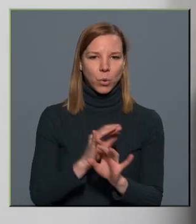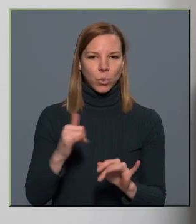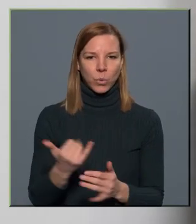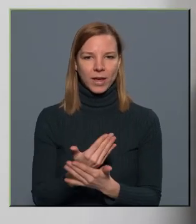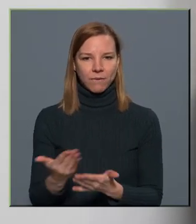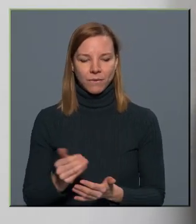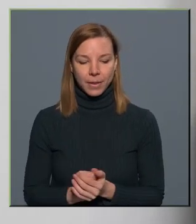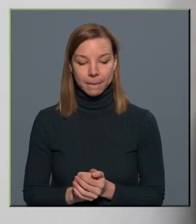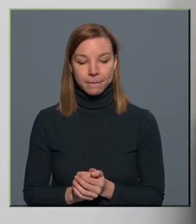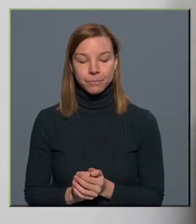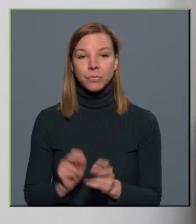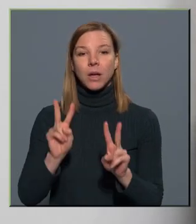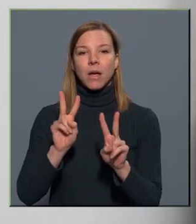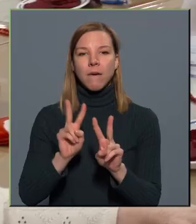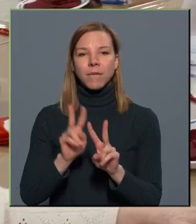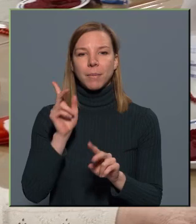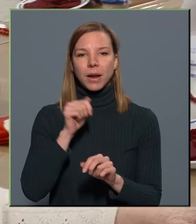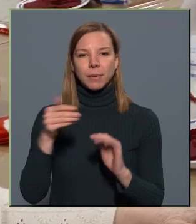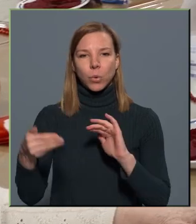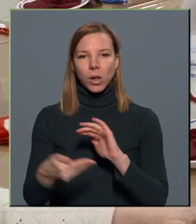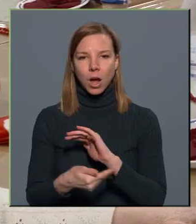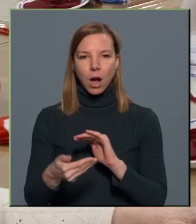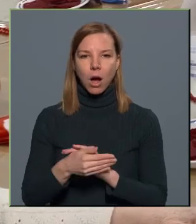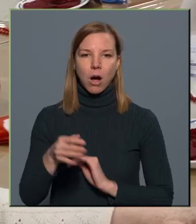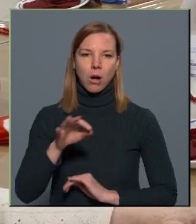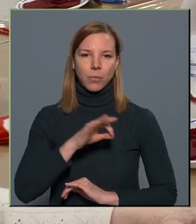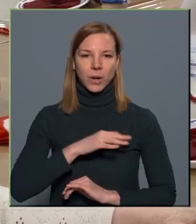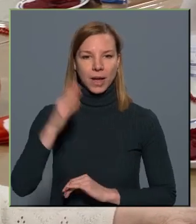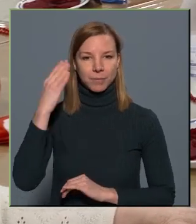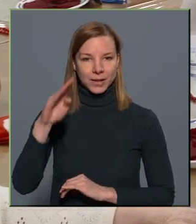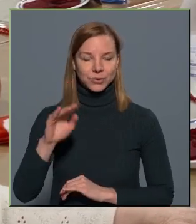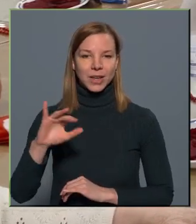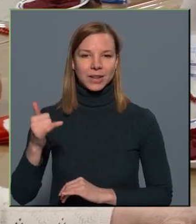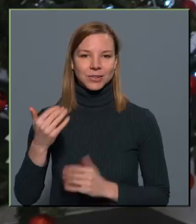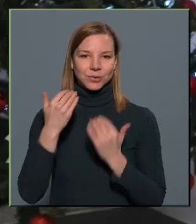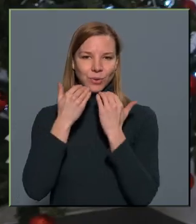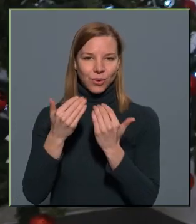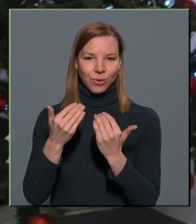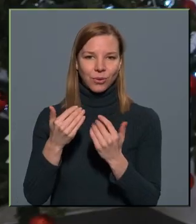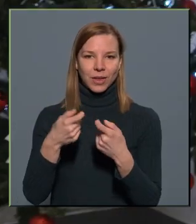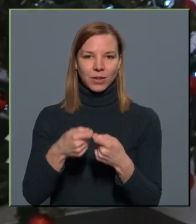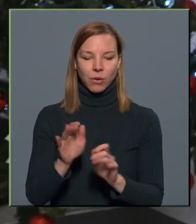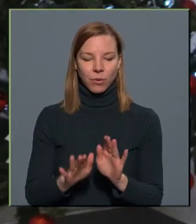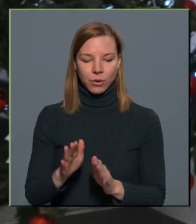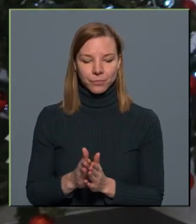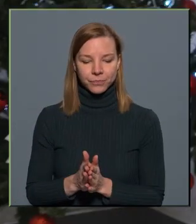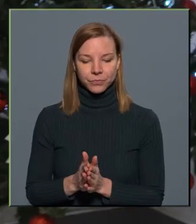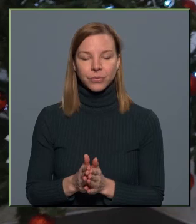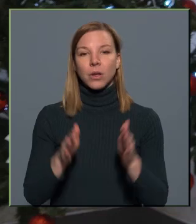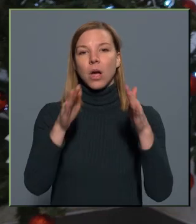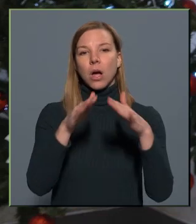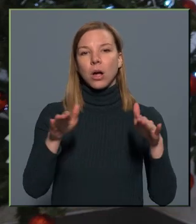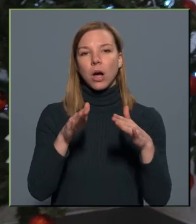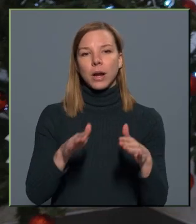továbbá Weber Tibor alpolgármester is, aki a klub tagjait és dolgozóit is köszöntötte. Így karácsonyra készülődve